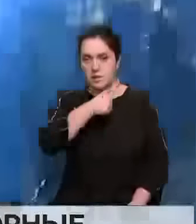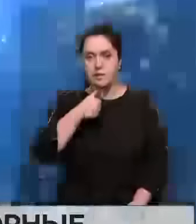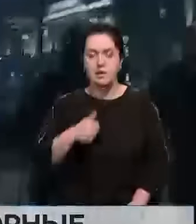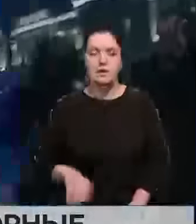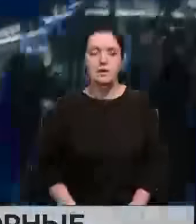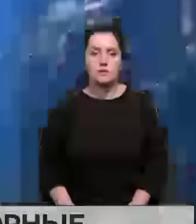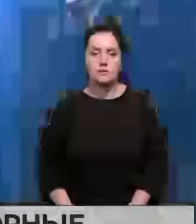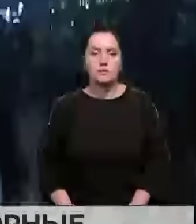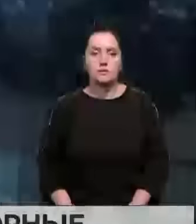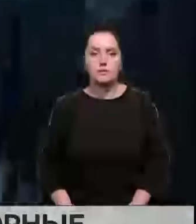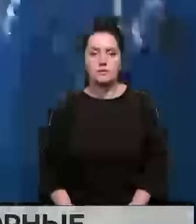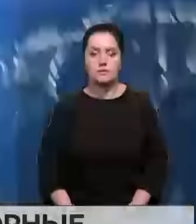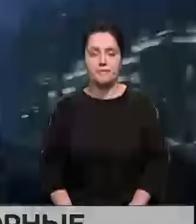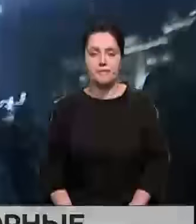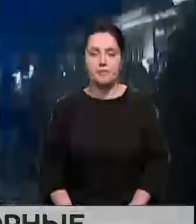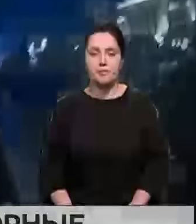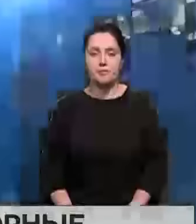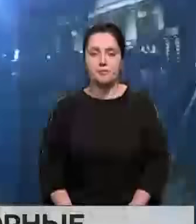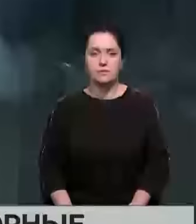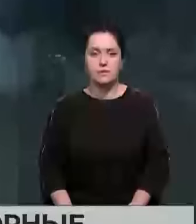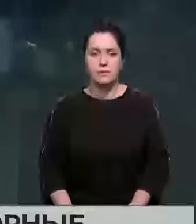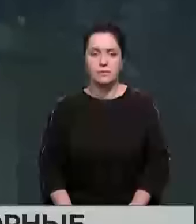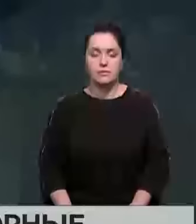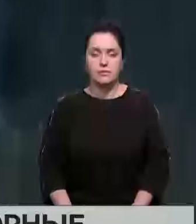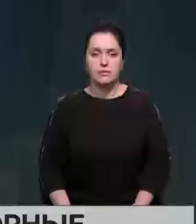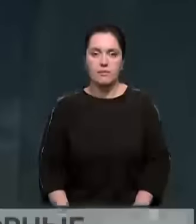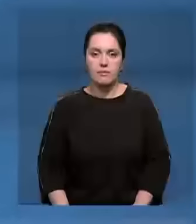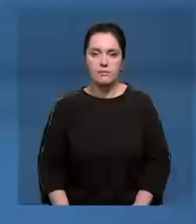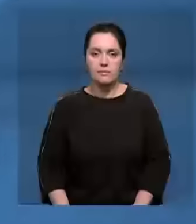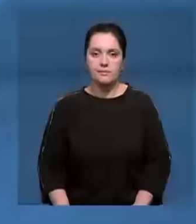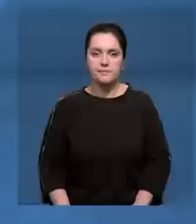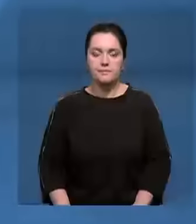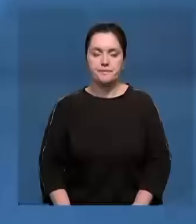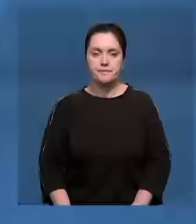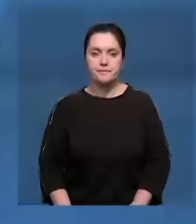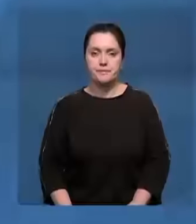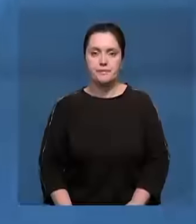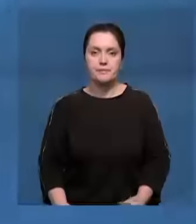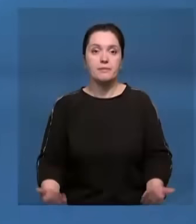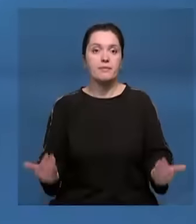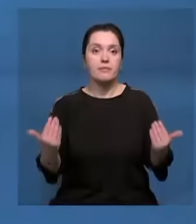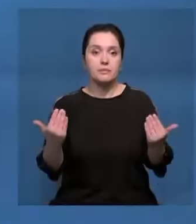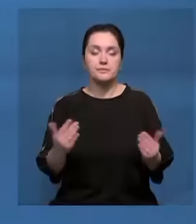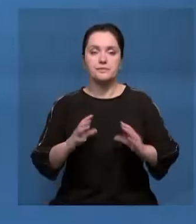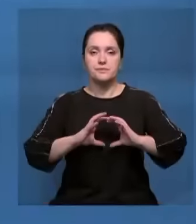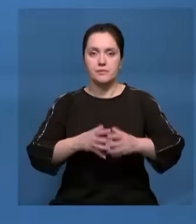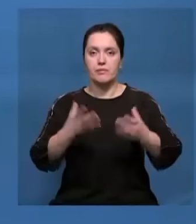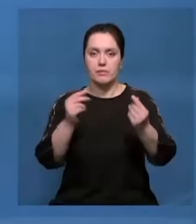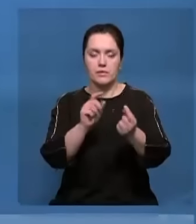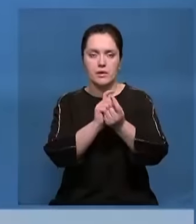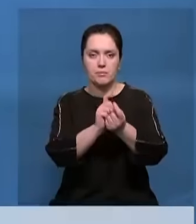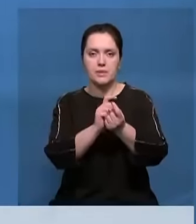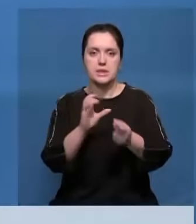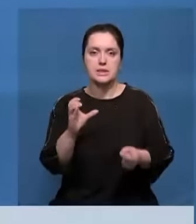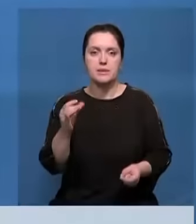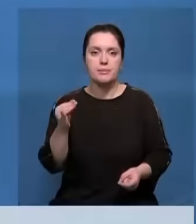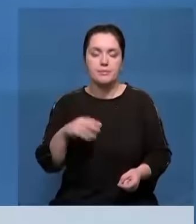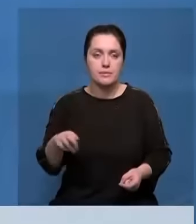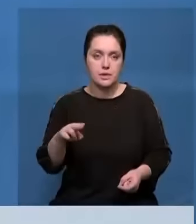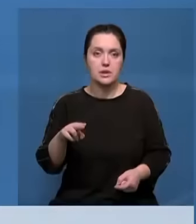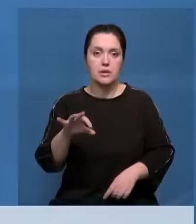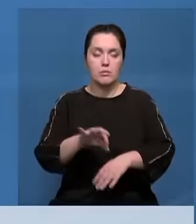2030 году. Сегодня Всемирный день борьбы со СПИДом. С